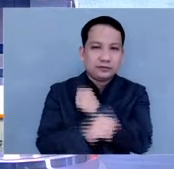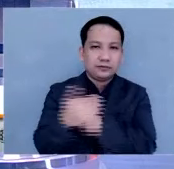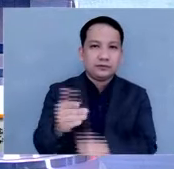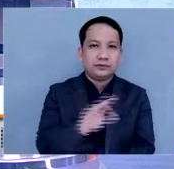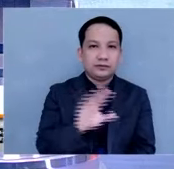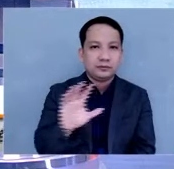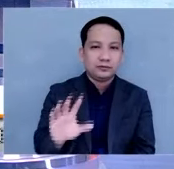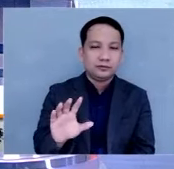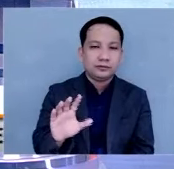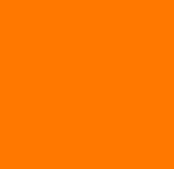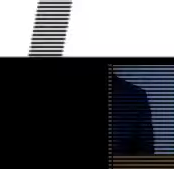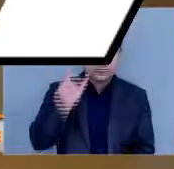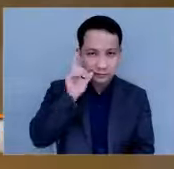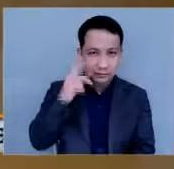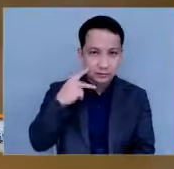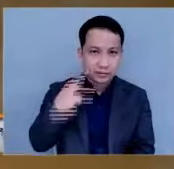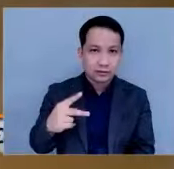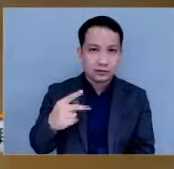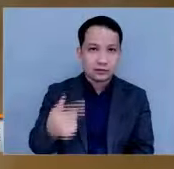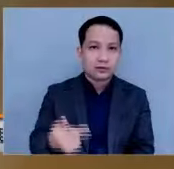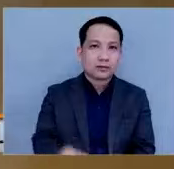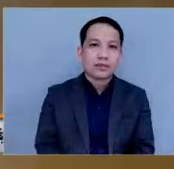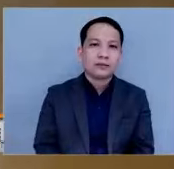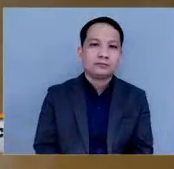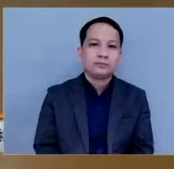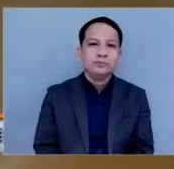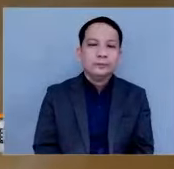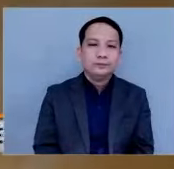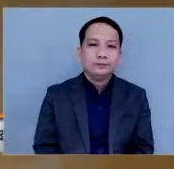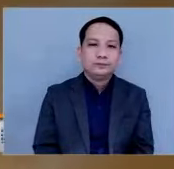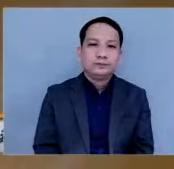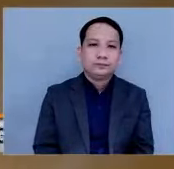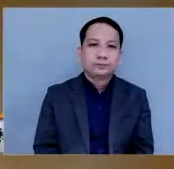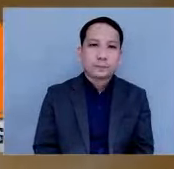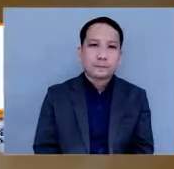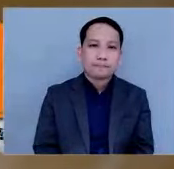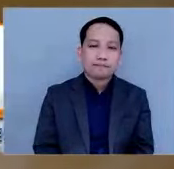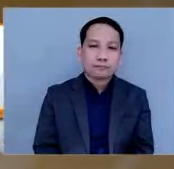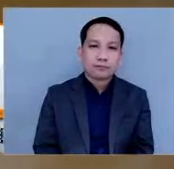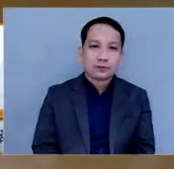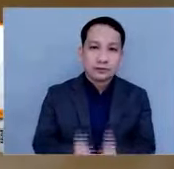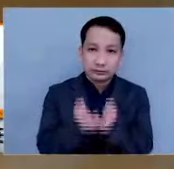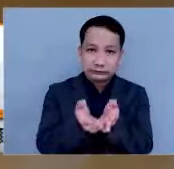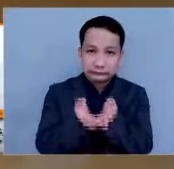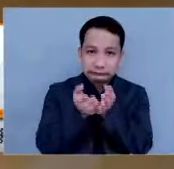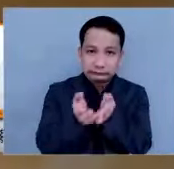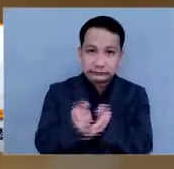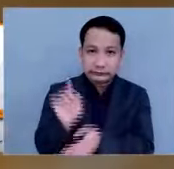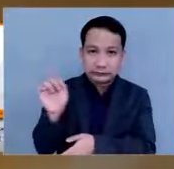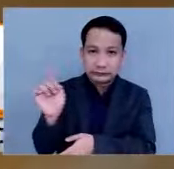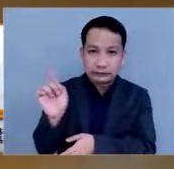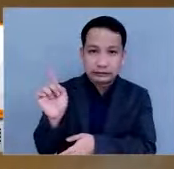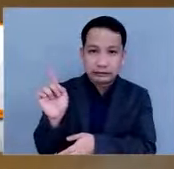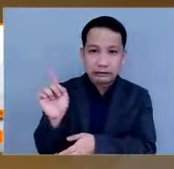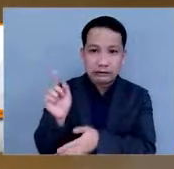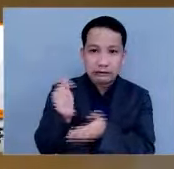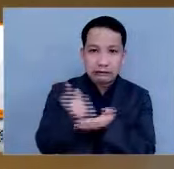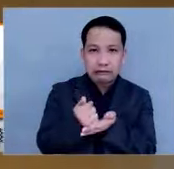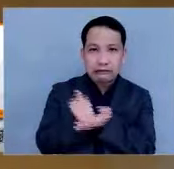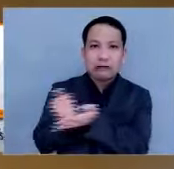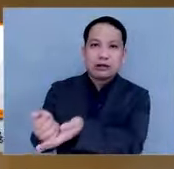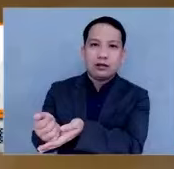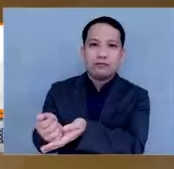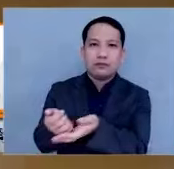si Laila Pangilinan. Una! Mula sa bangkang ito, tulong-tulong na binuhat kahapon ang